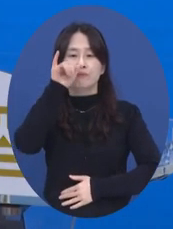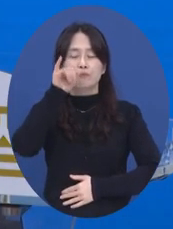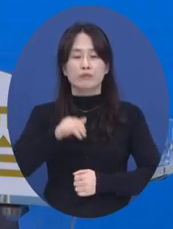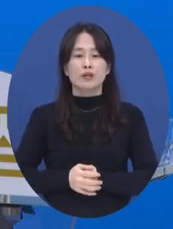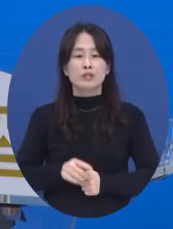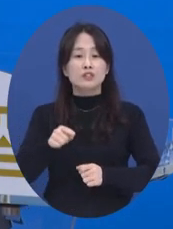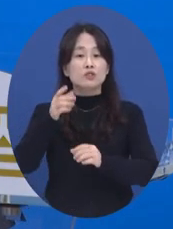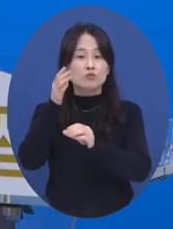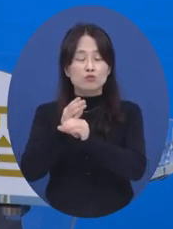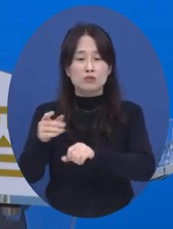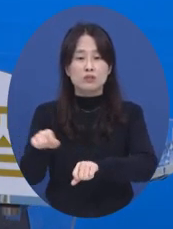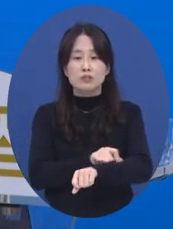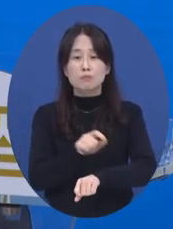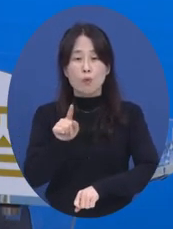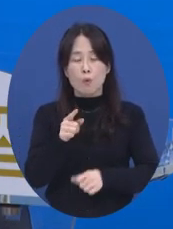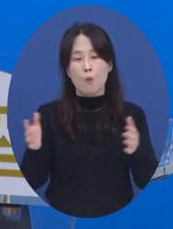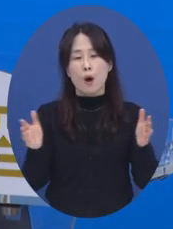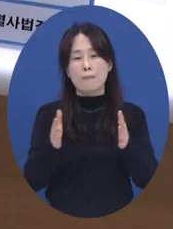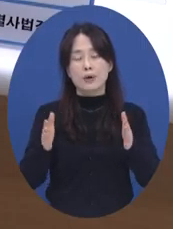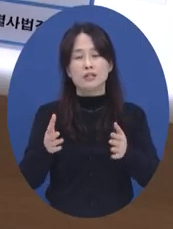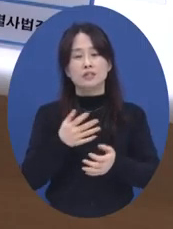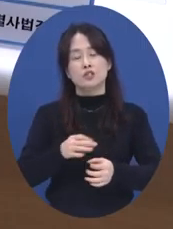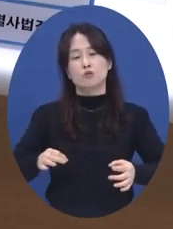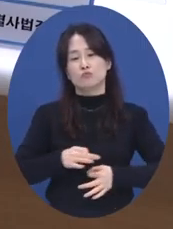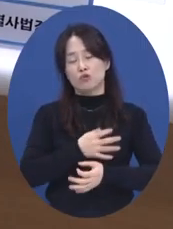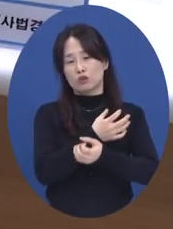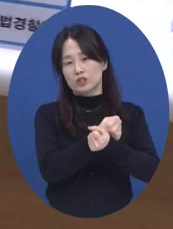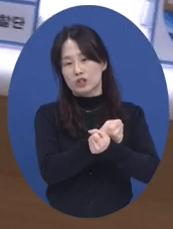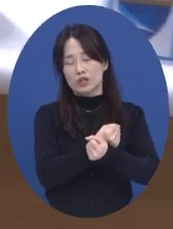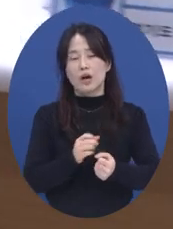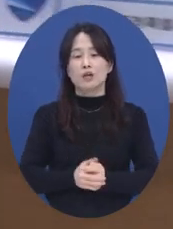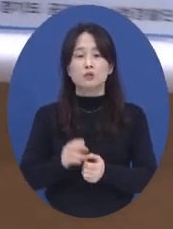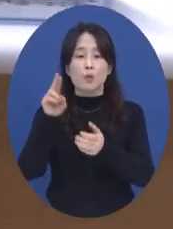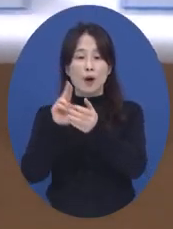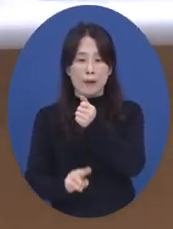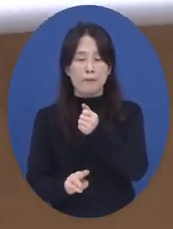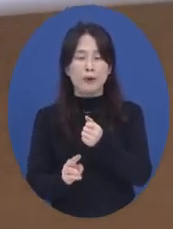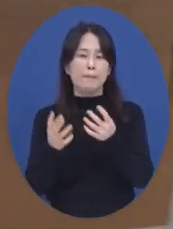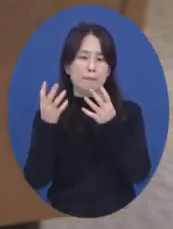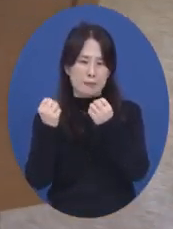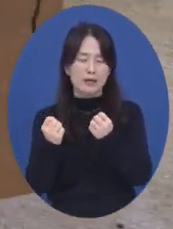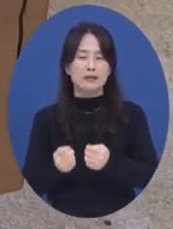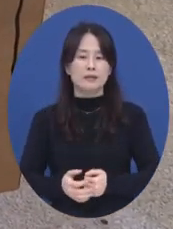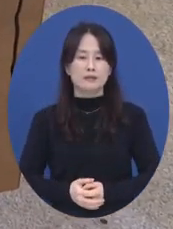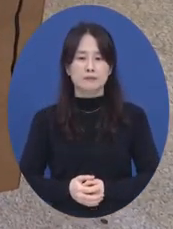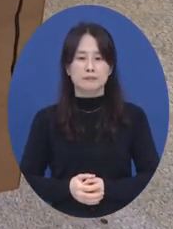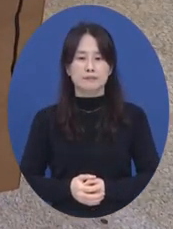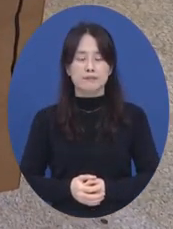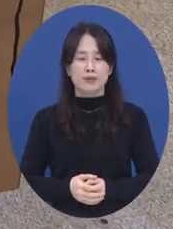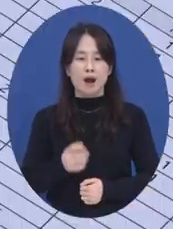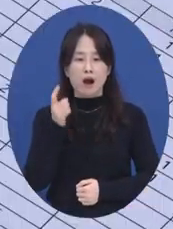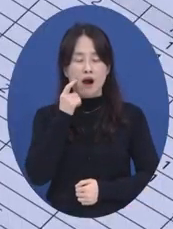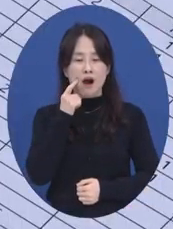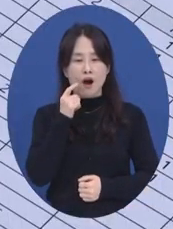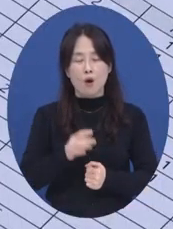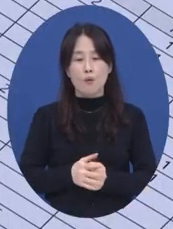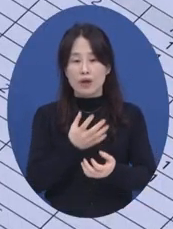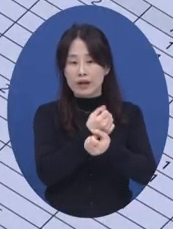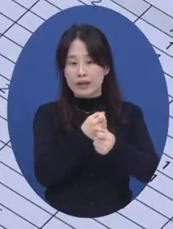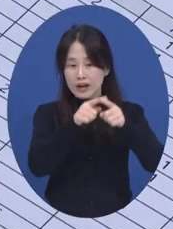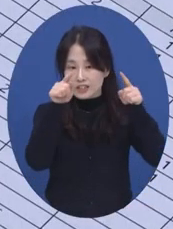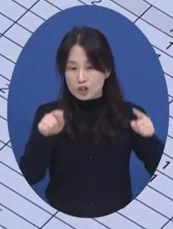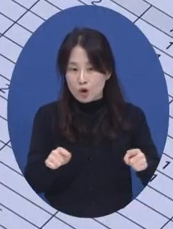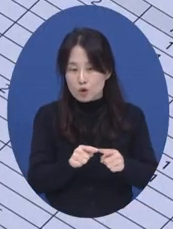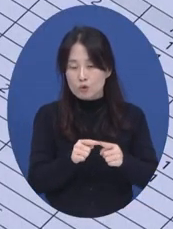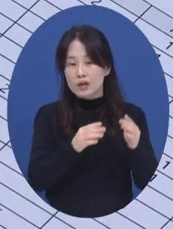이 가운데서도 특히 아파트 부정청약과 불법 전매 행위가 많았습니다. 허위 임대차 계약서를 이용해